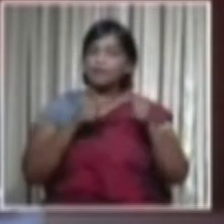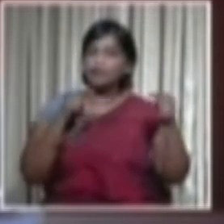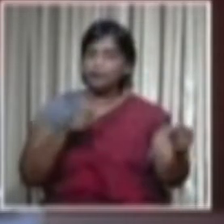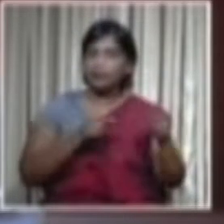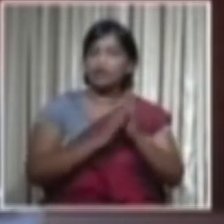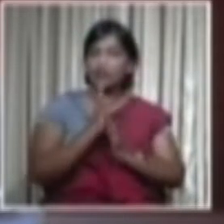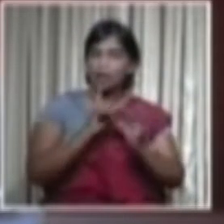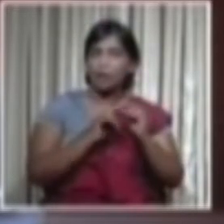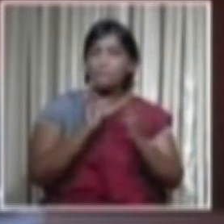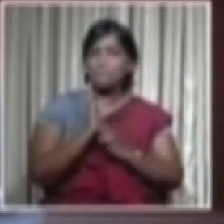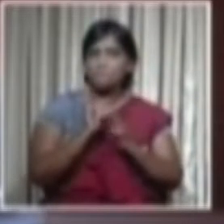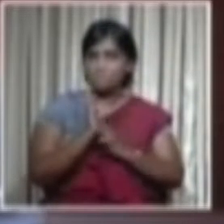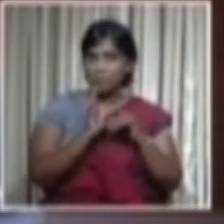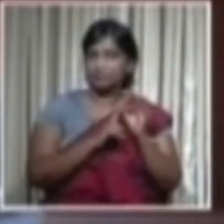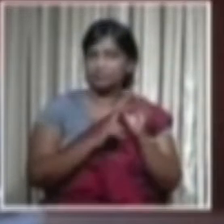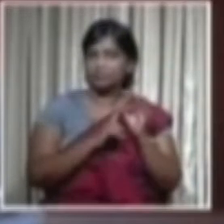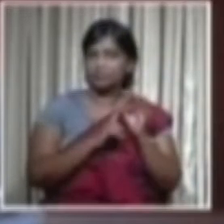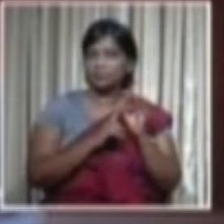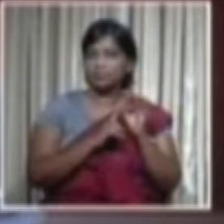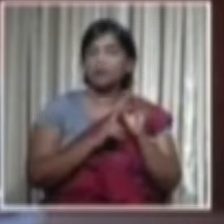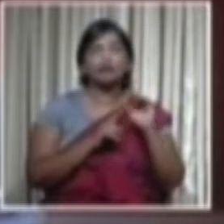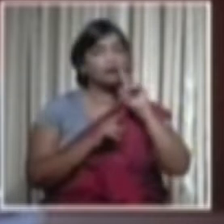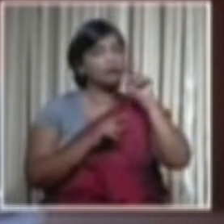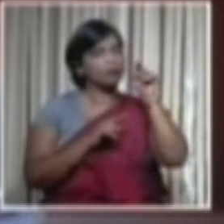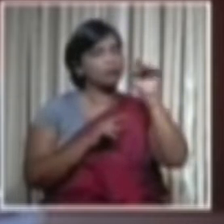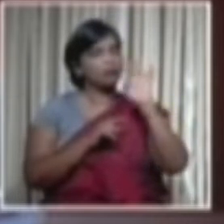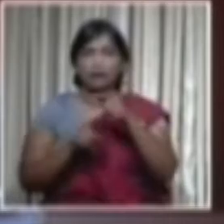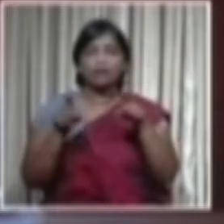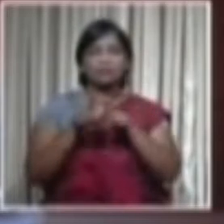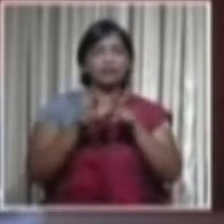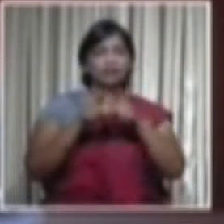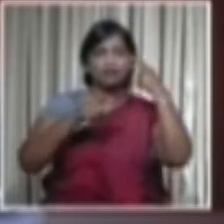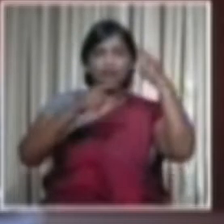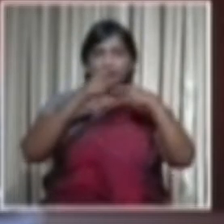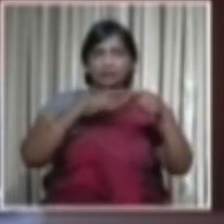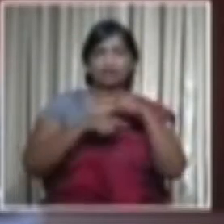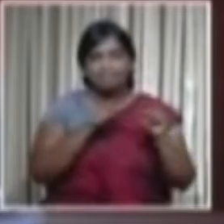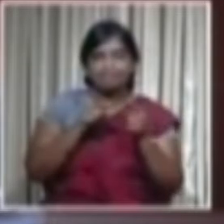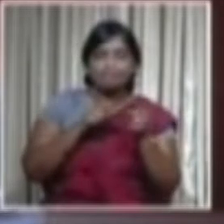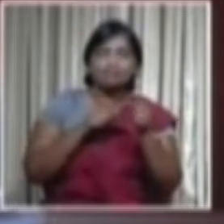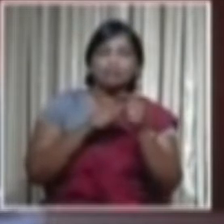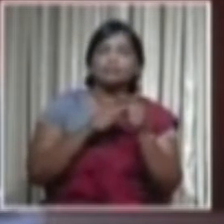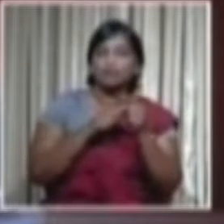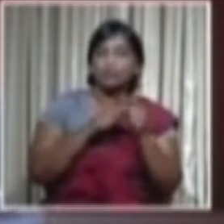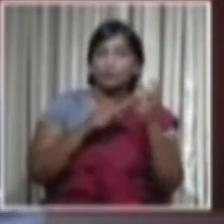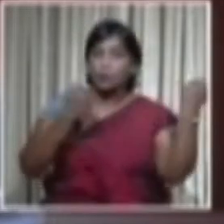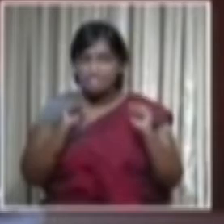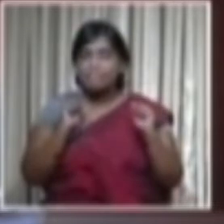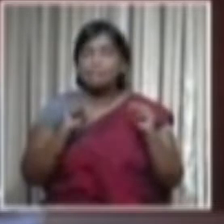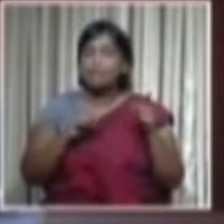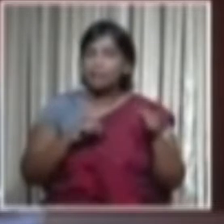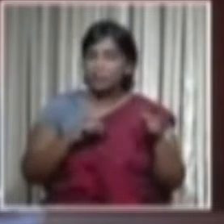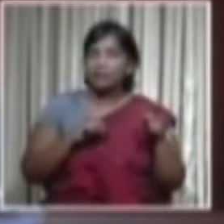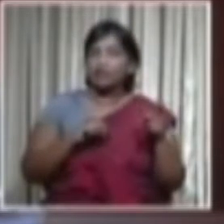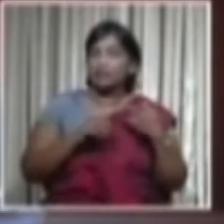වන මනුෂ්‍ය නානක්කාර මන්ත්‍රීතුමා ඔහුට එල්ල වූ තර්ජනයක් පිළිබඳව ඔහු පාර්ලිමේන්තුවෙන් පහර දේවි කියන බයෙන්